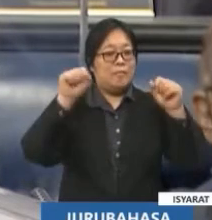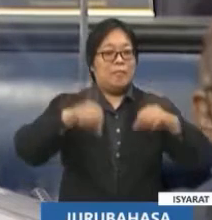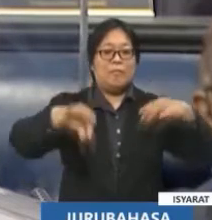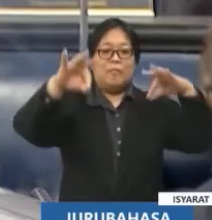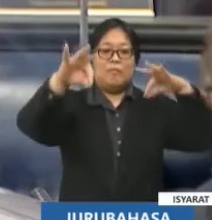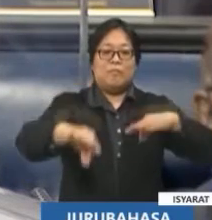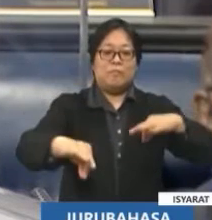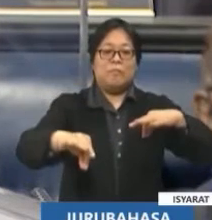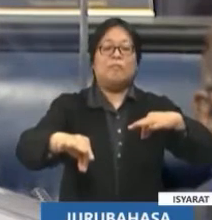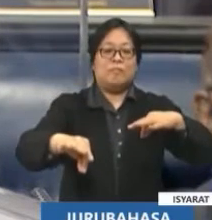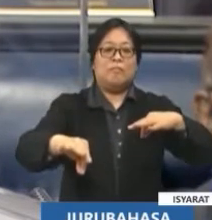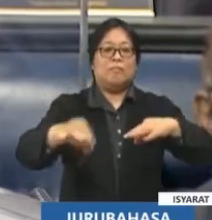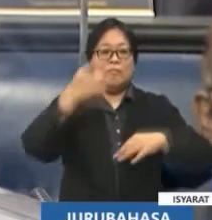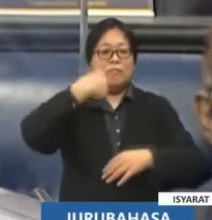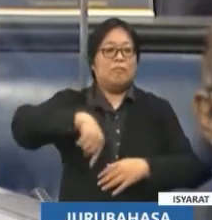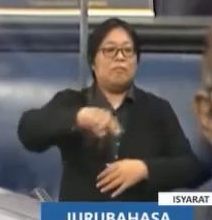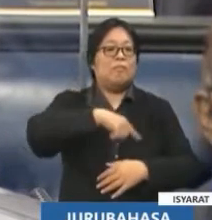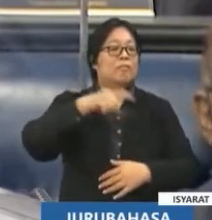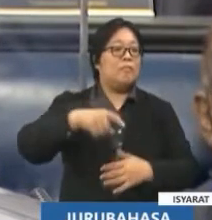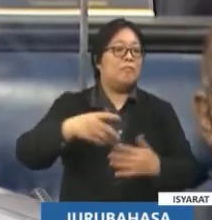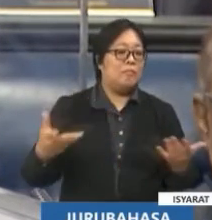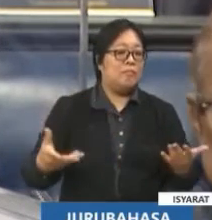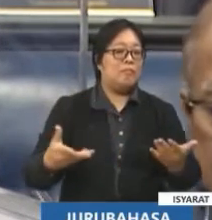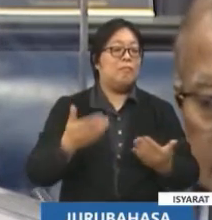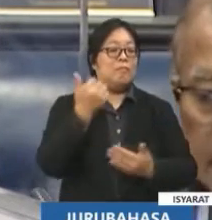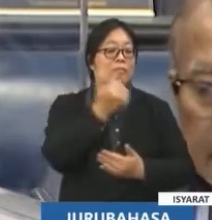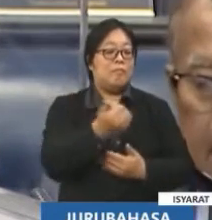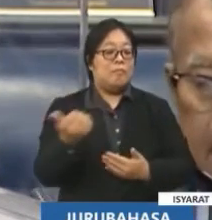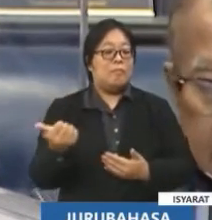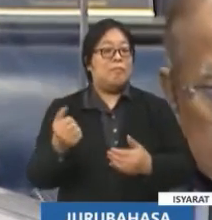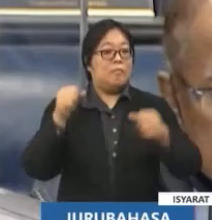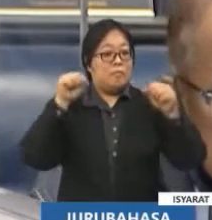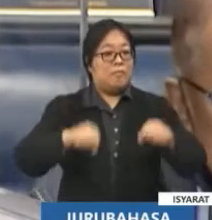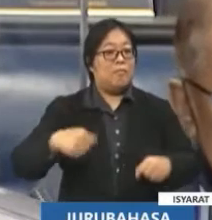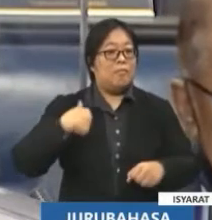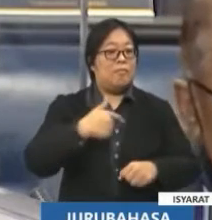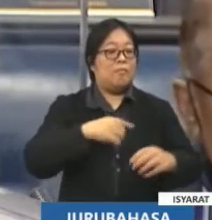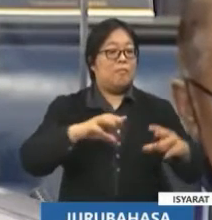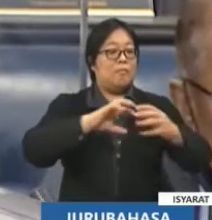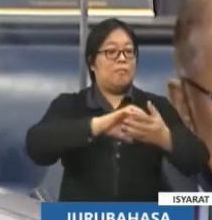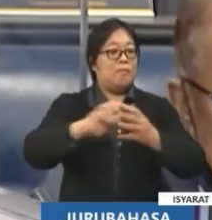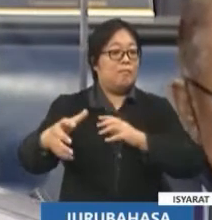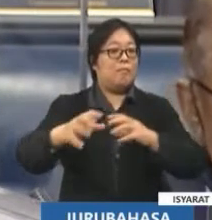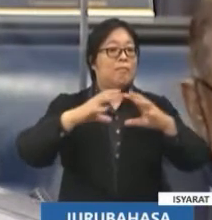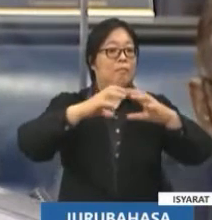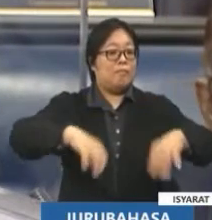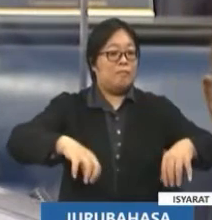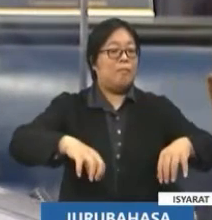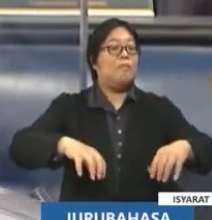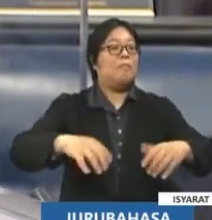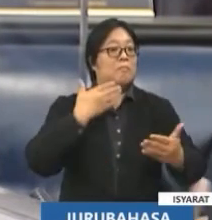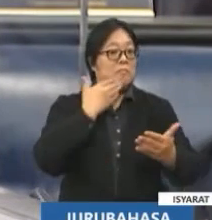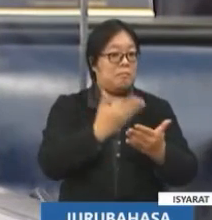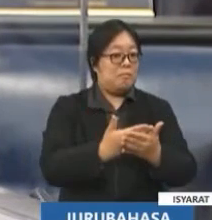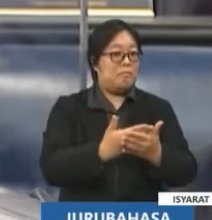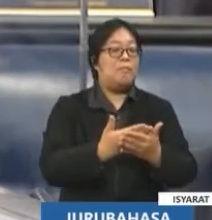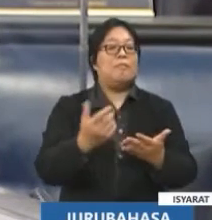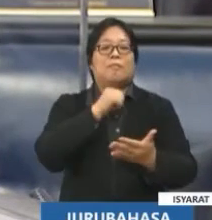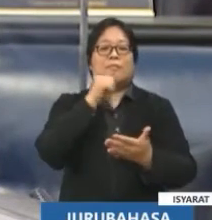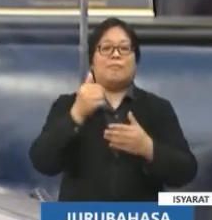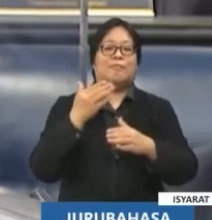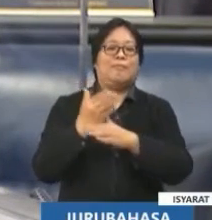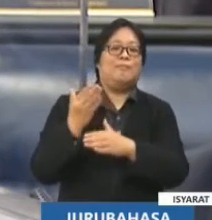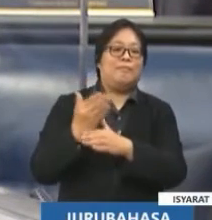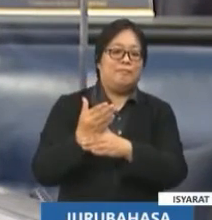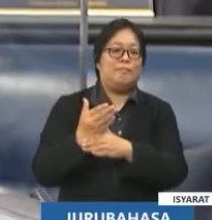uwing station bagi kita memastikan Smada peralatan itu dapat kita musnahkan secara baik supaya tidak